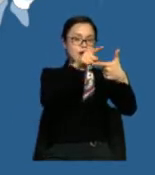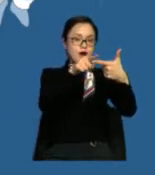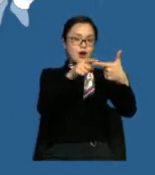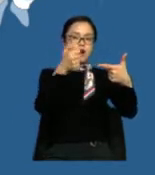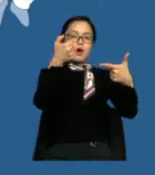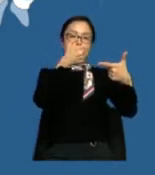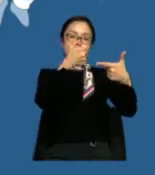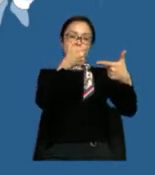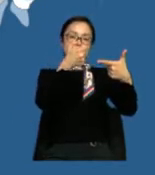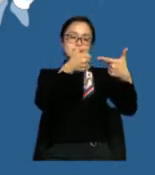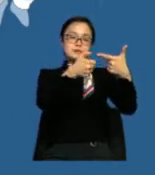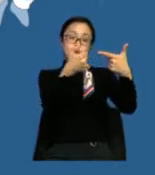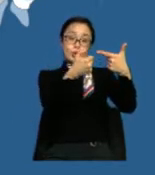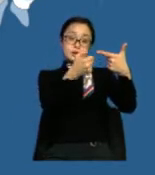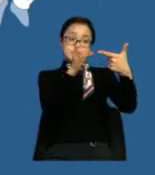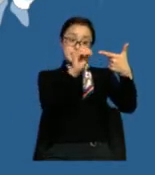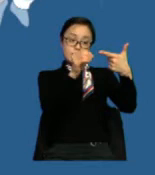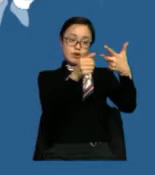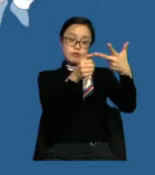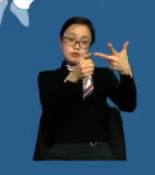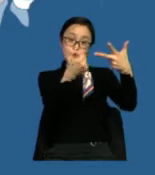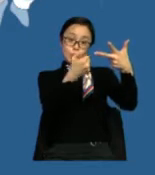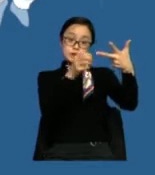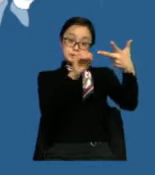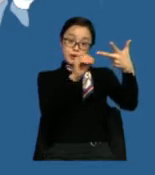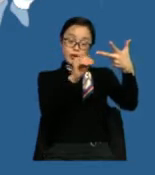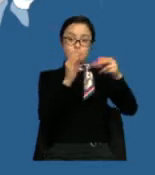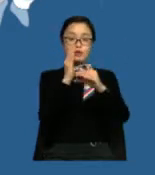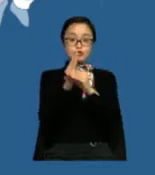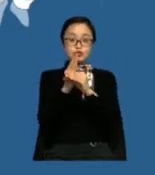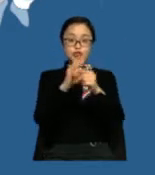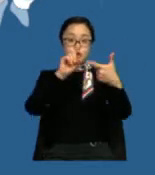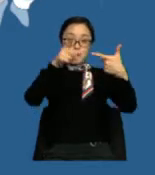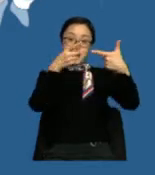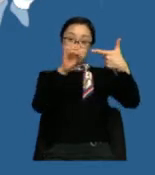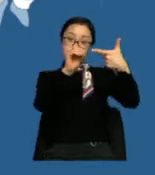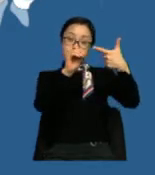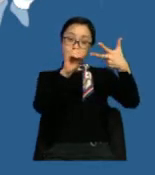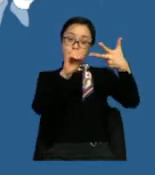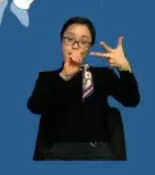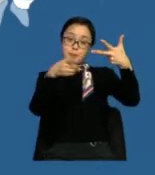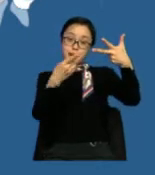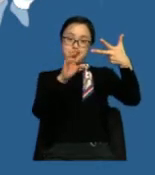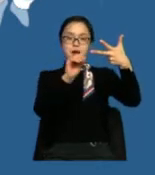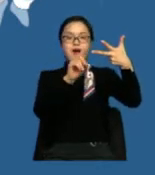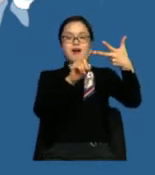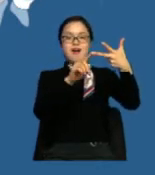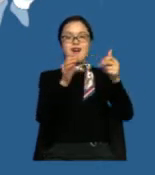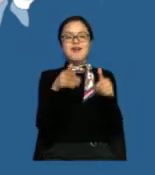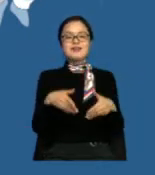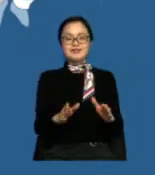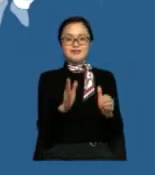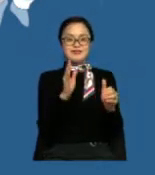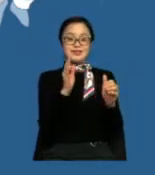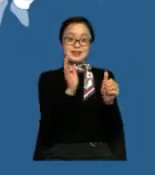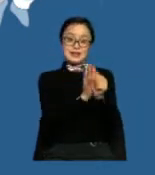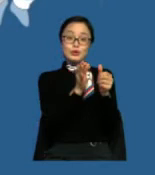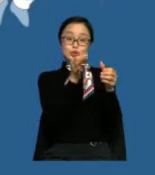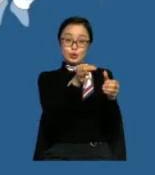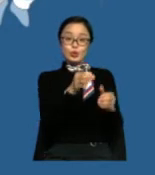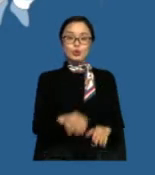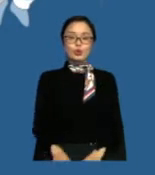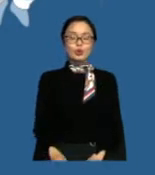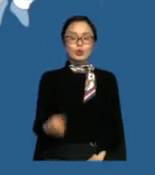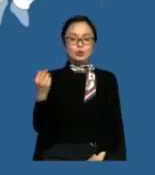50만원 300만원으로 중구는 각각 100만원 200만원 으로 확대했습니다 종로구 도 7월 1일부터